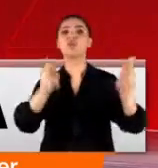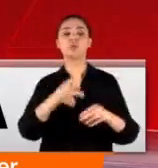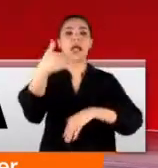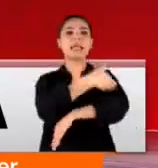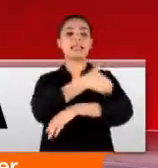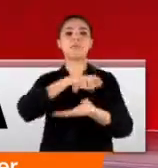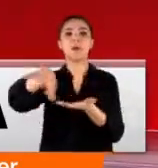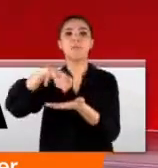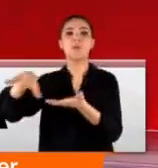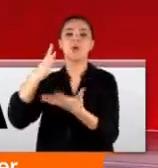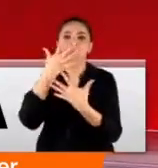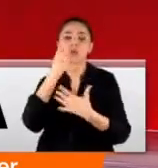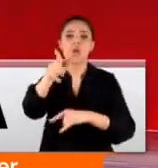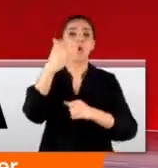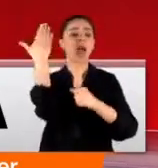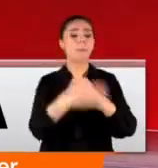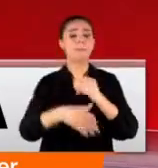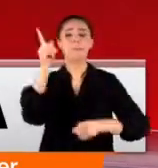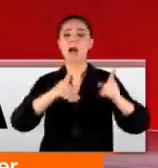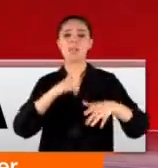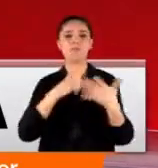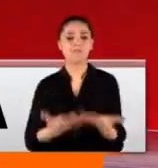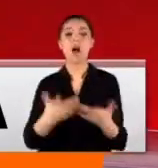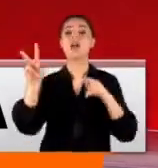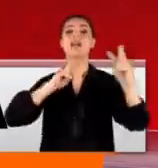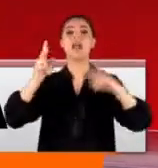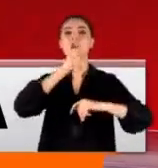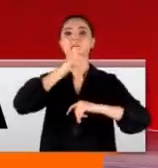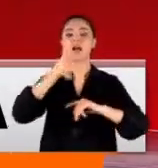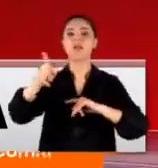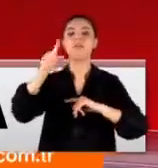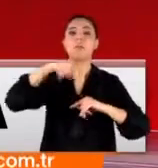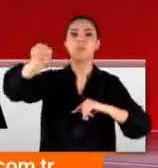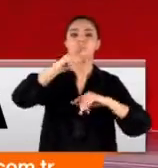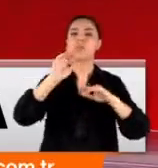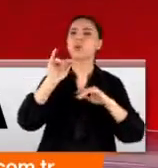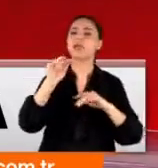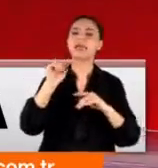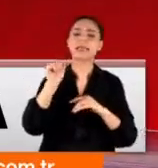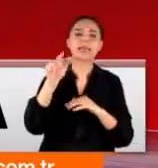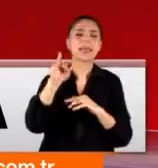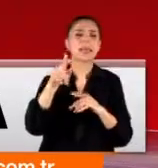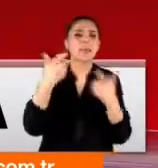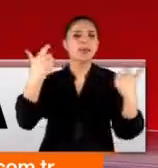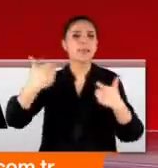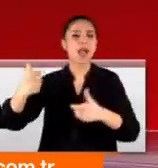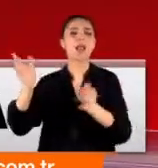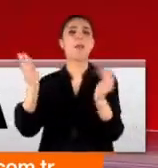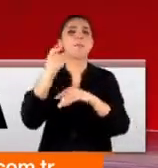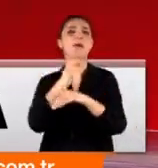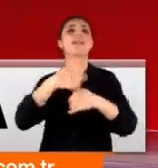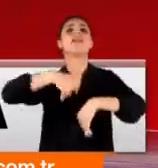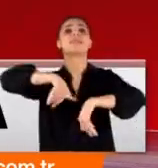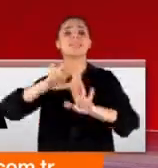sektöründe hali hazırda devam eden tedbirler var. Restoran, kafe, lokanta, bu gibi mekanlar biz tedbirimizi aldık, paket servisten ziyade